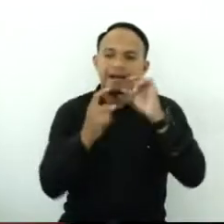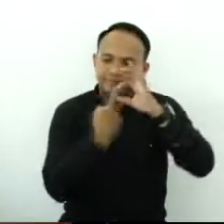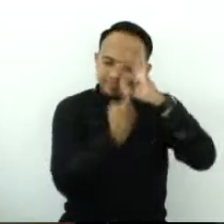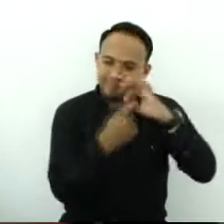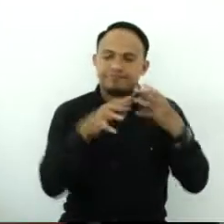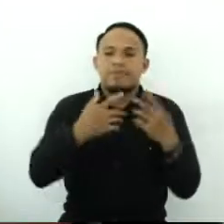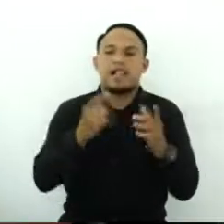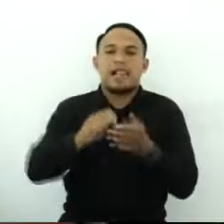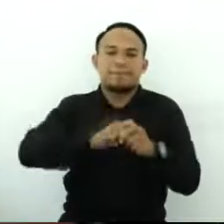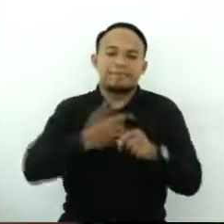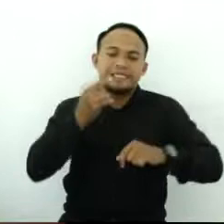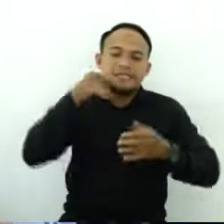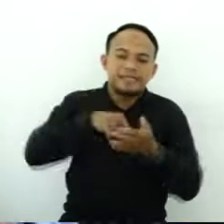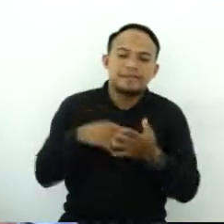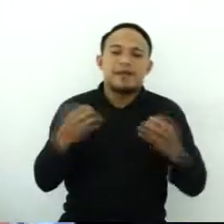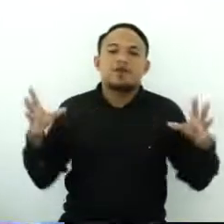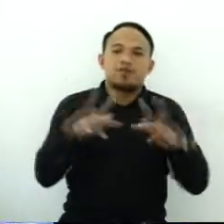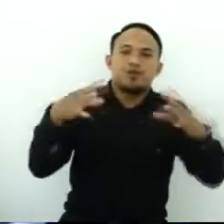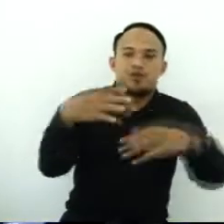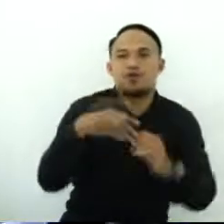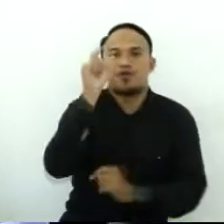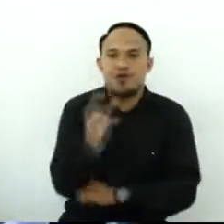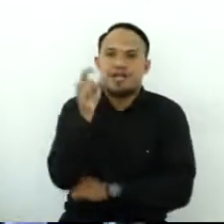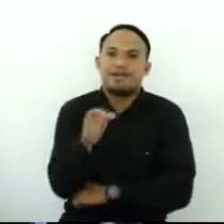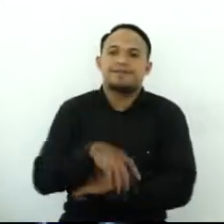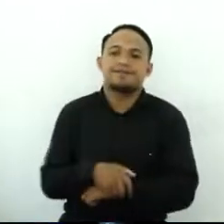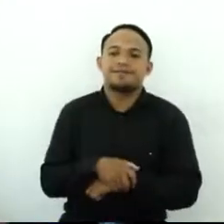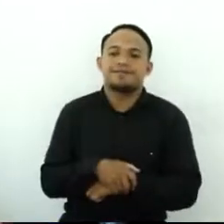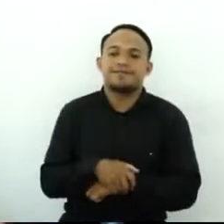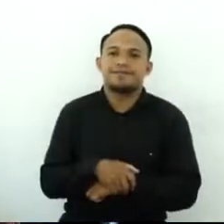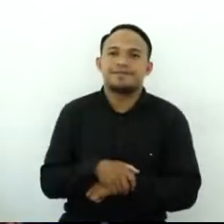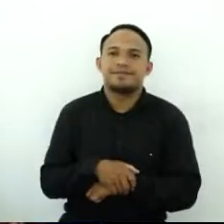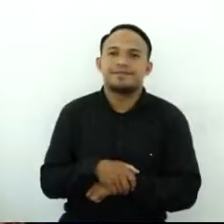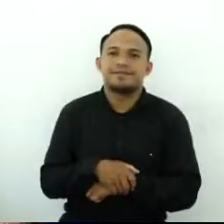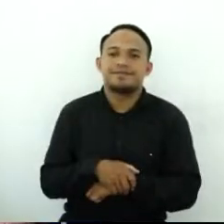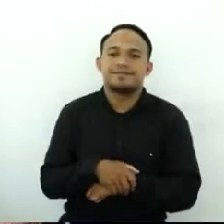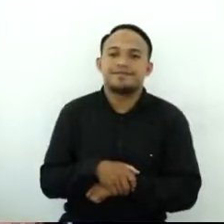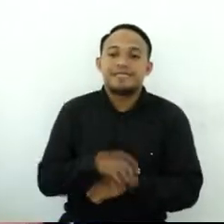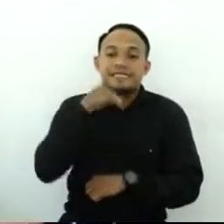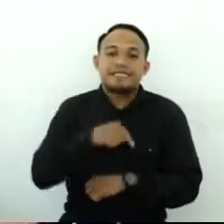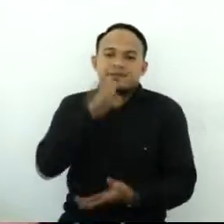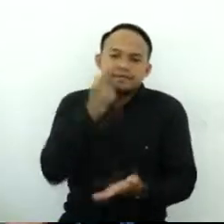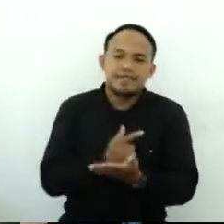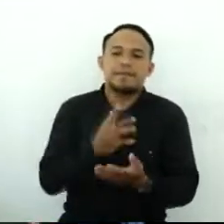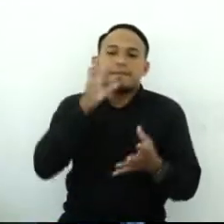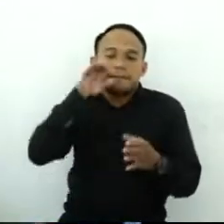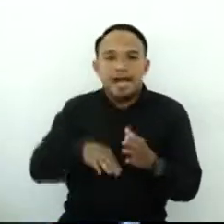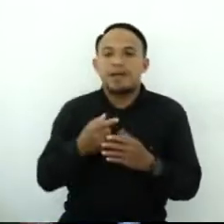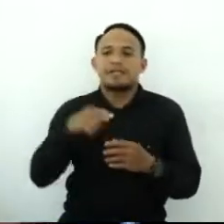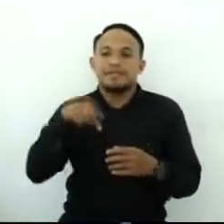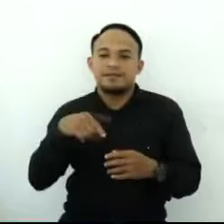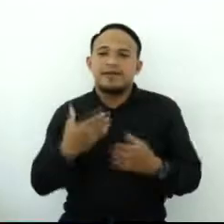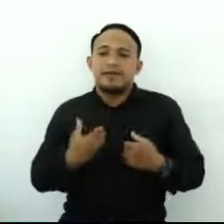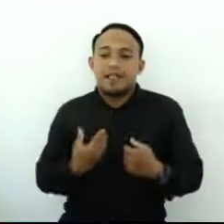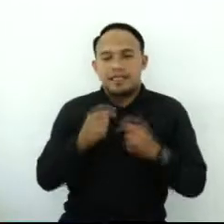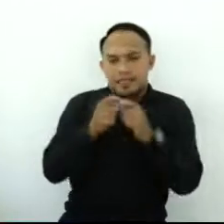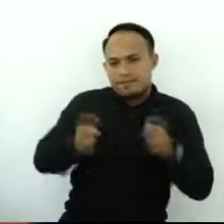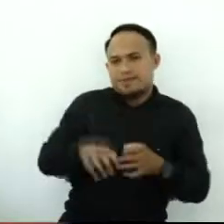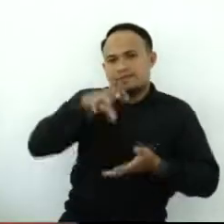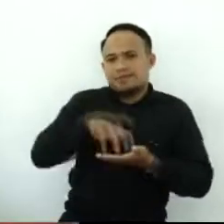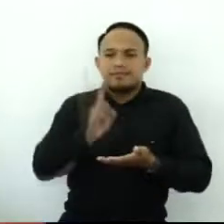disinikan tempat pelayanan umum orang masuk keluar lewat teman laut jadi 10 oke juga